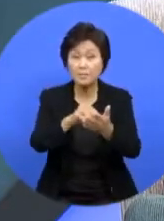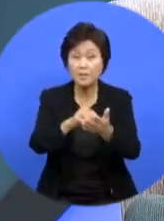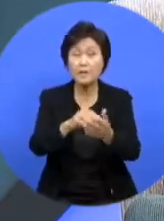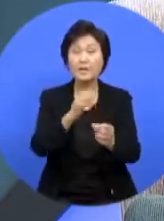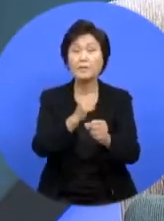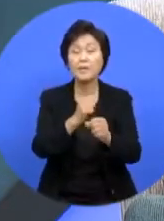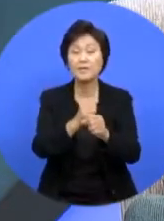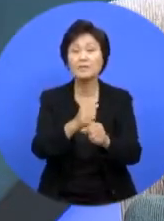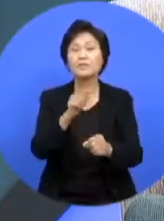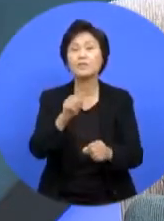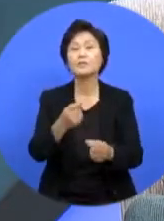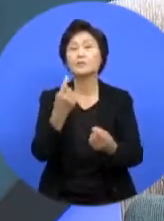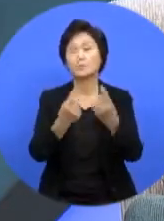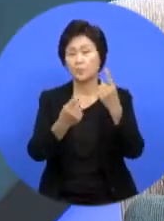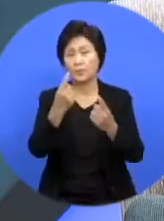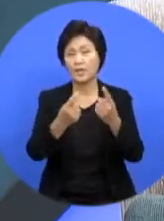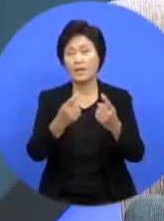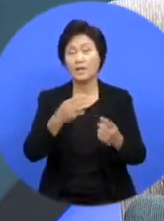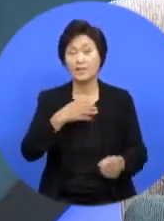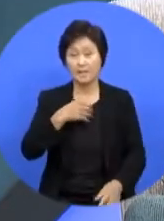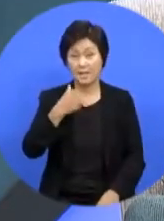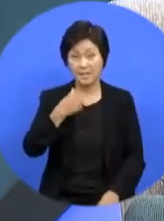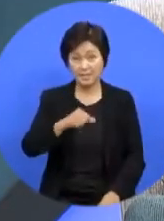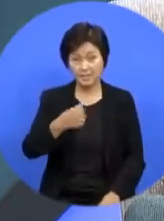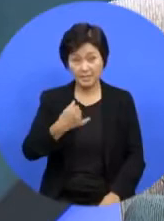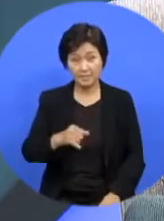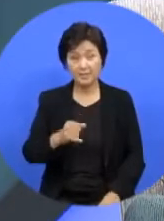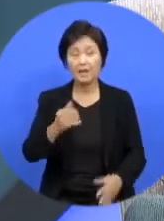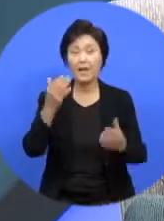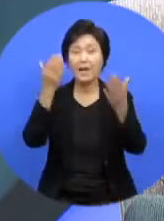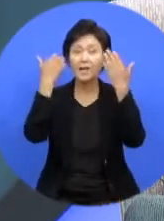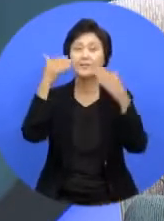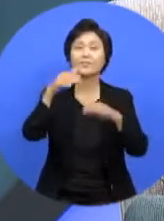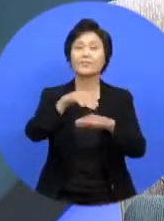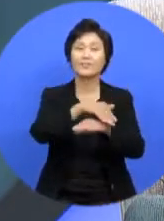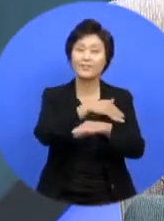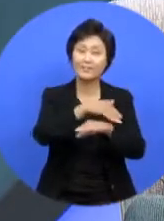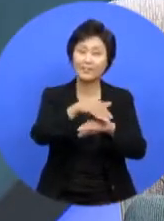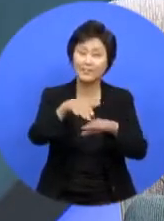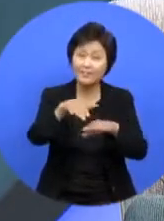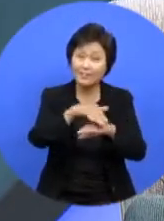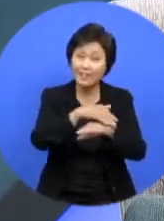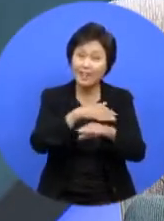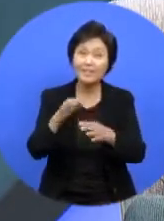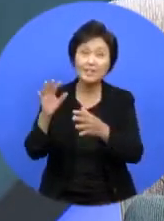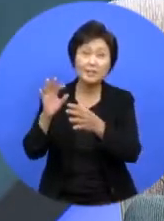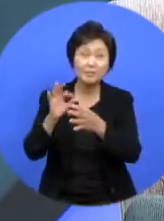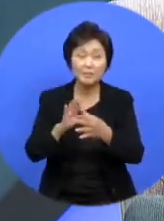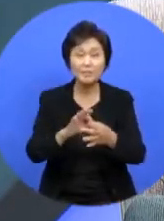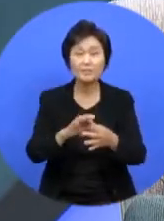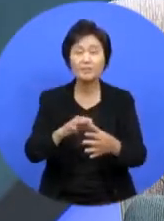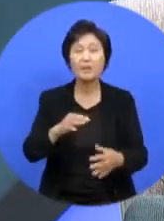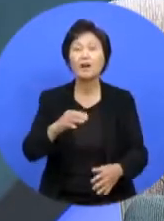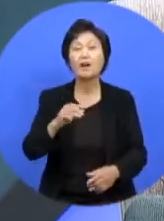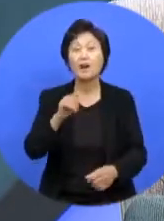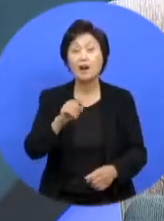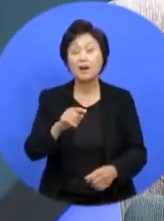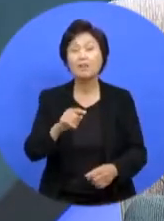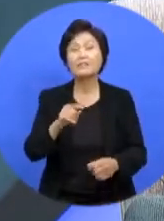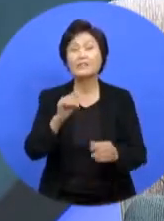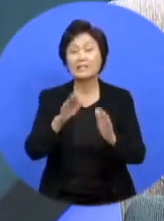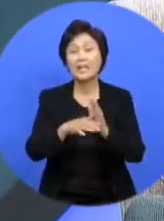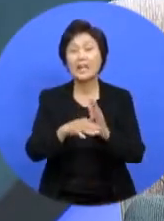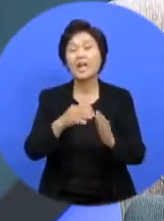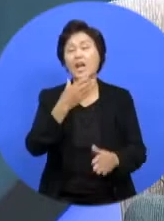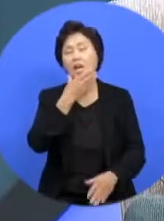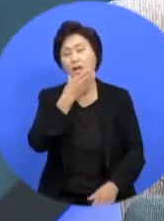학교가 이 아이 제 자녀가 이 학교를 다니면서 자기 생각에 맞고 그 과정 속에서 행복하고 그리고 예. 자기